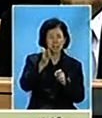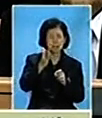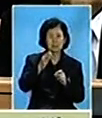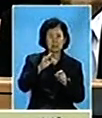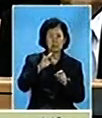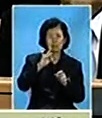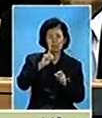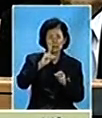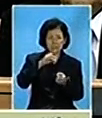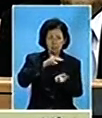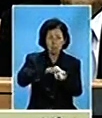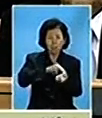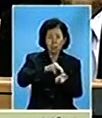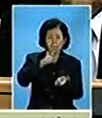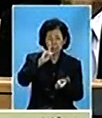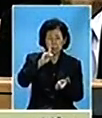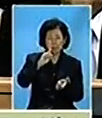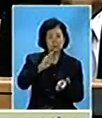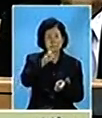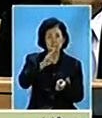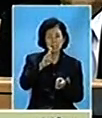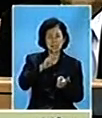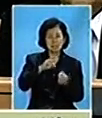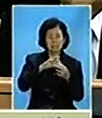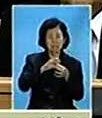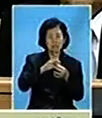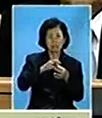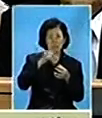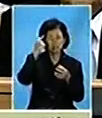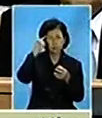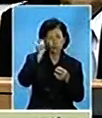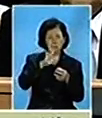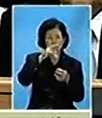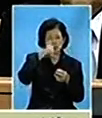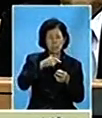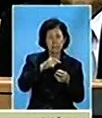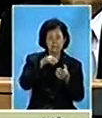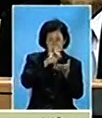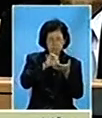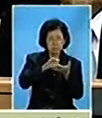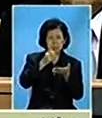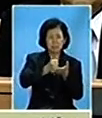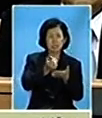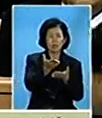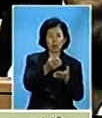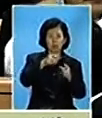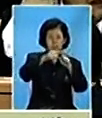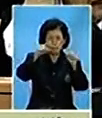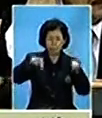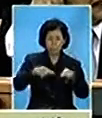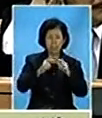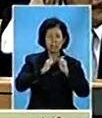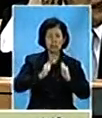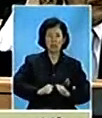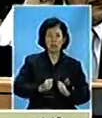ทย์ซึ่งใช้ภูมิปัญญาไทยเนี่ยเขาจะไปจดทะเบียนหรือไปขอใบอนุญาตที่ไหนหรือไม่ต้องขอเล